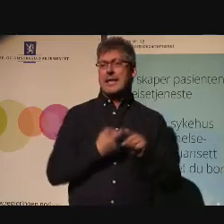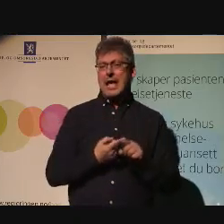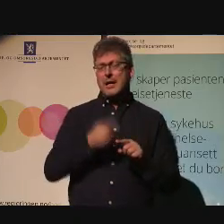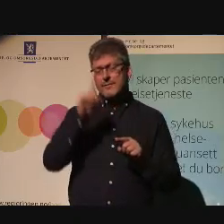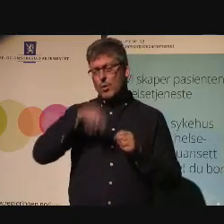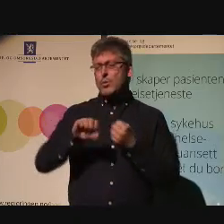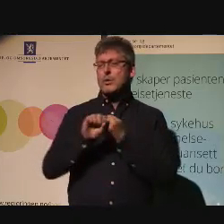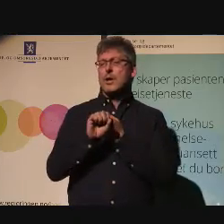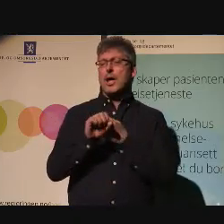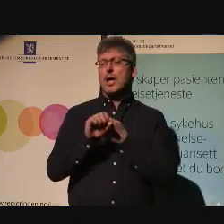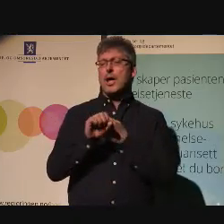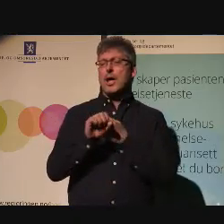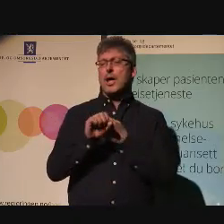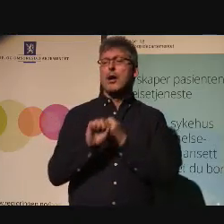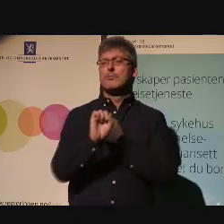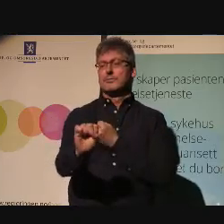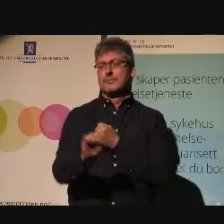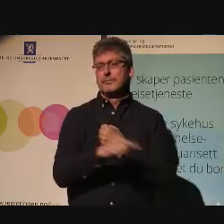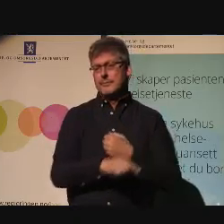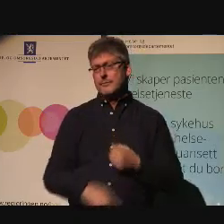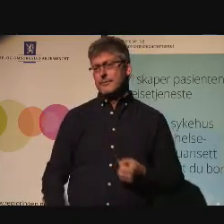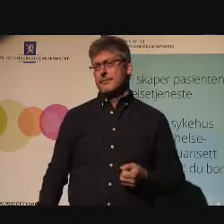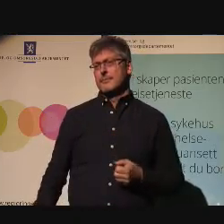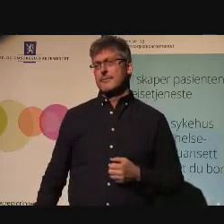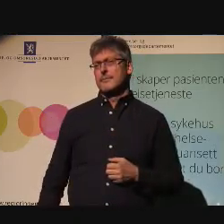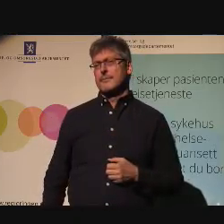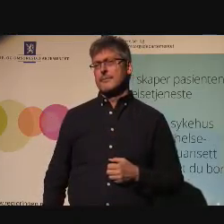tvang. Vi har nå